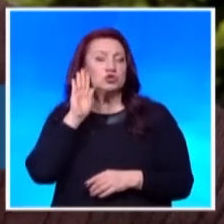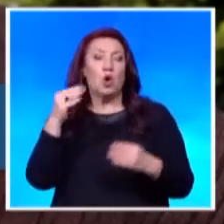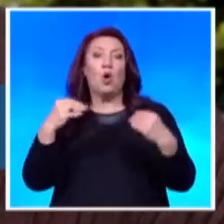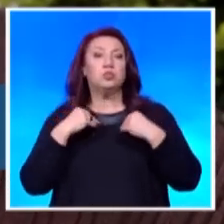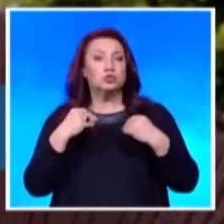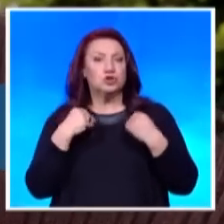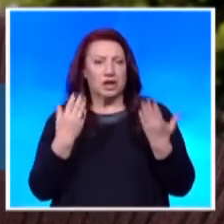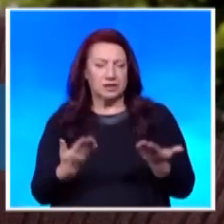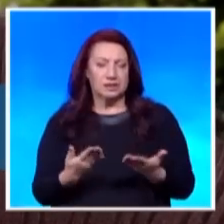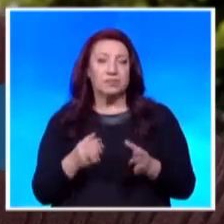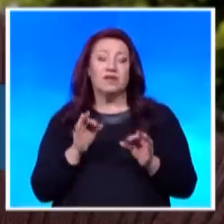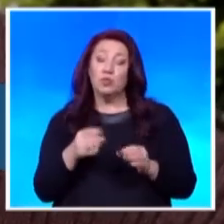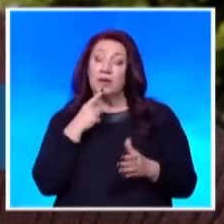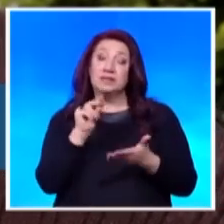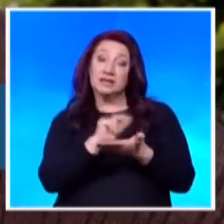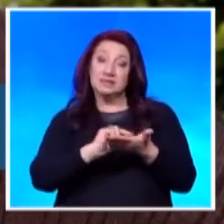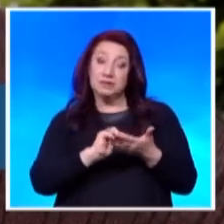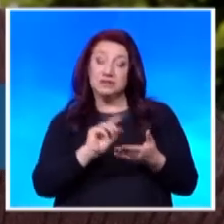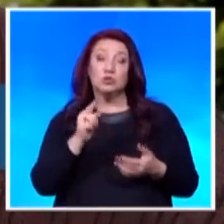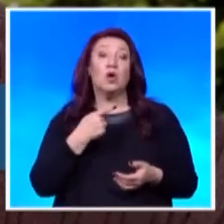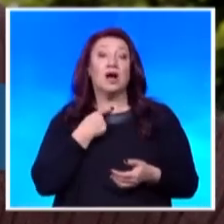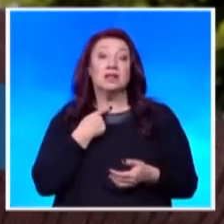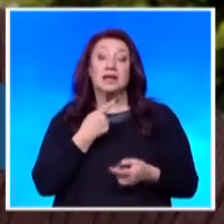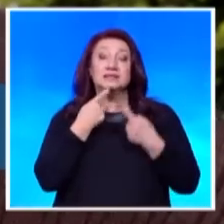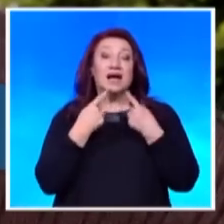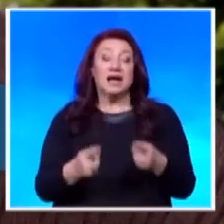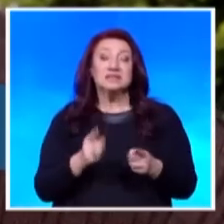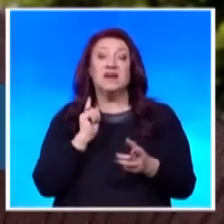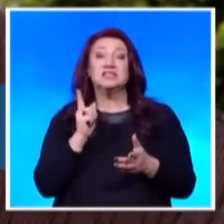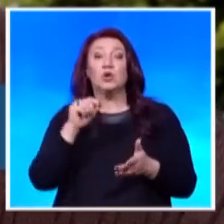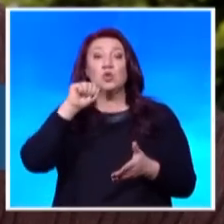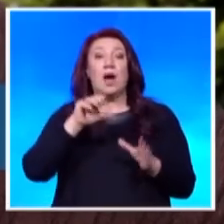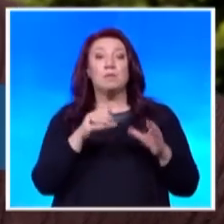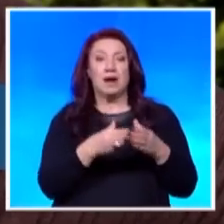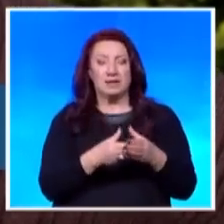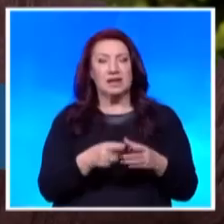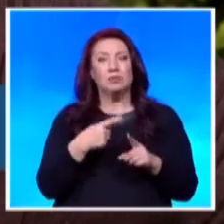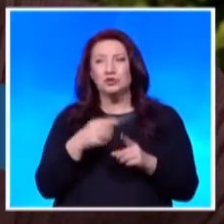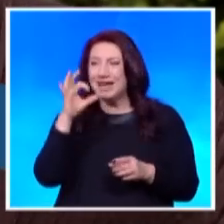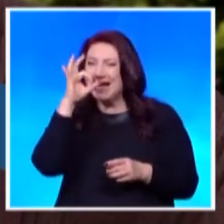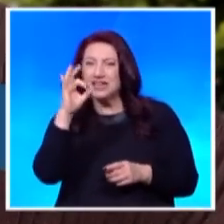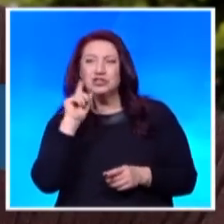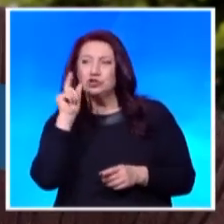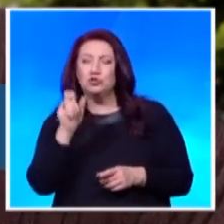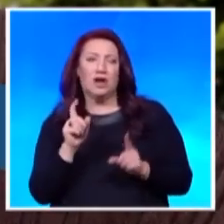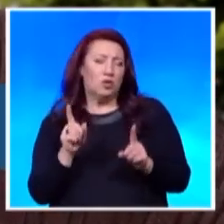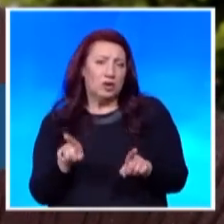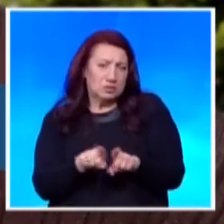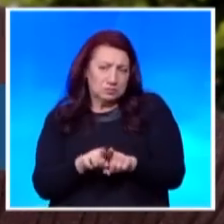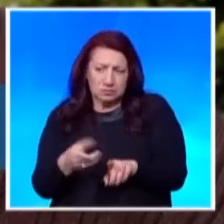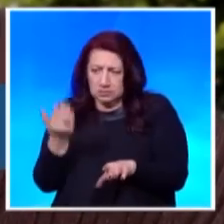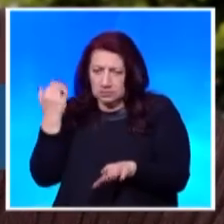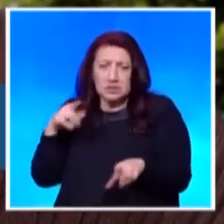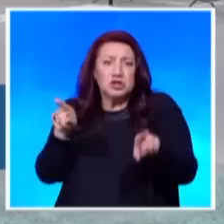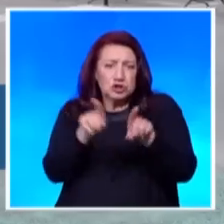че на глас се произнася за кого е гласувано или за коя партия и коя преференция, което е и практиката до сега. Просто до сега не е